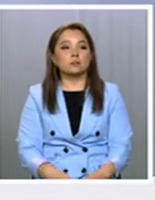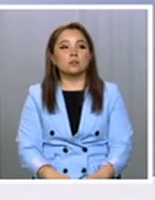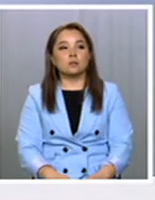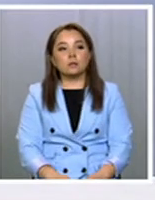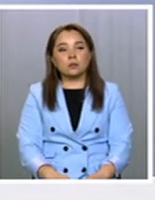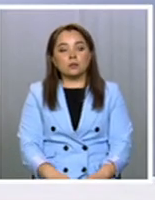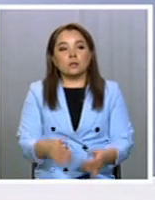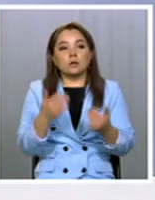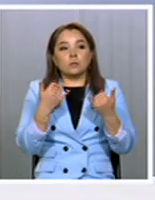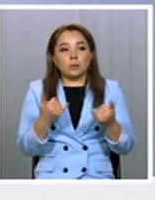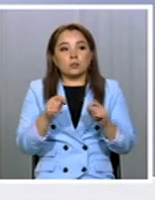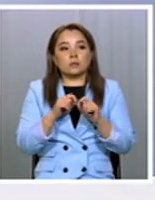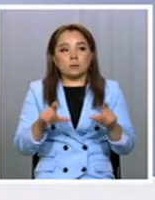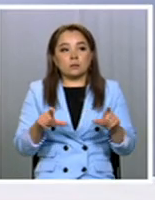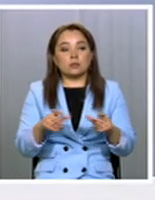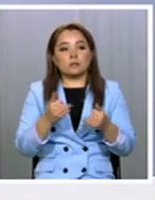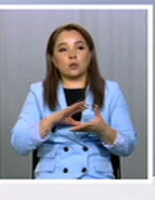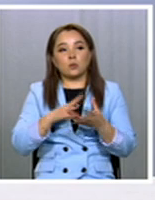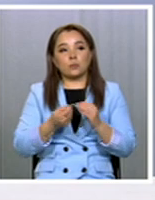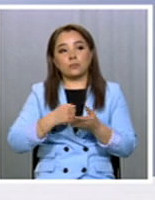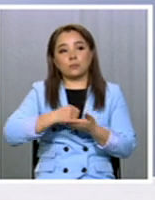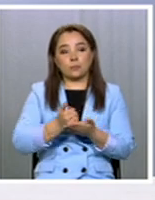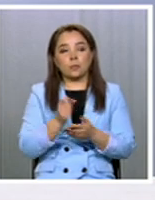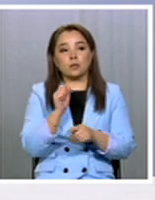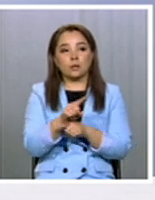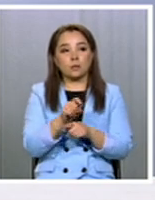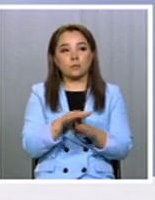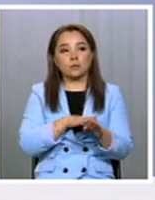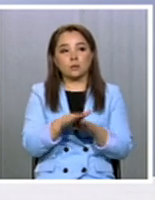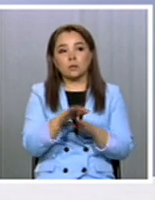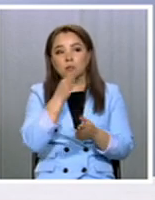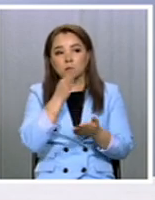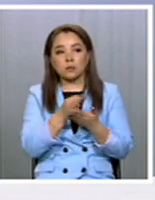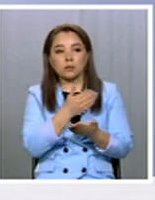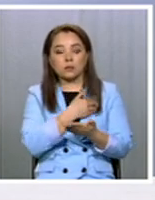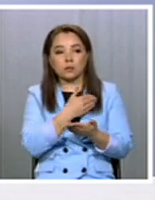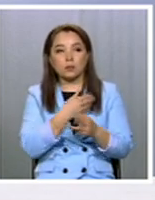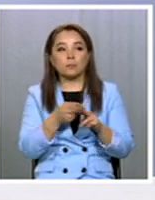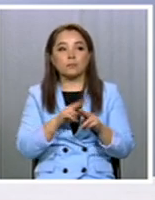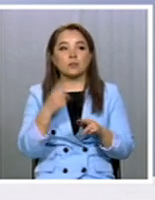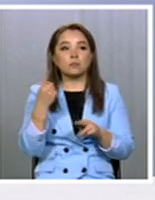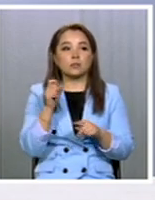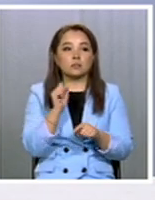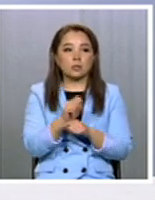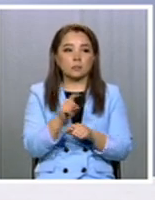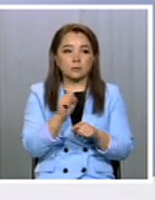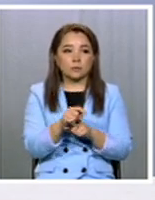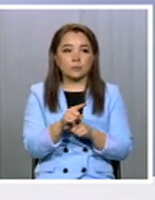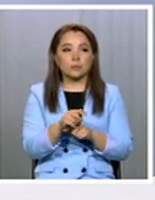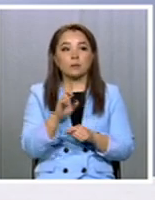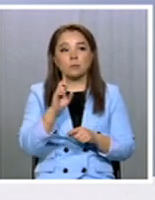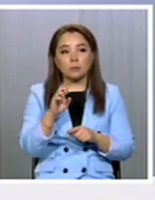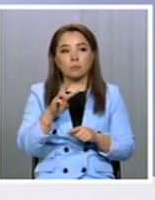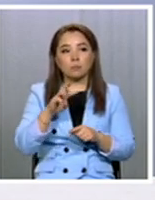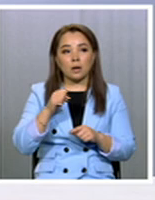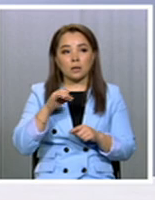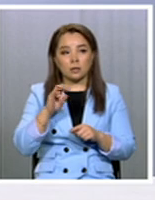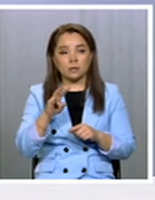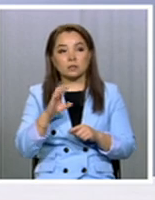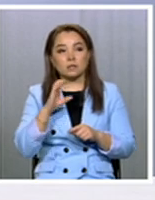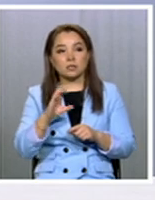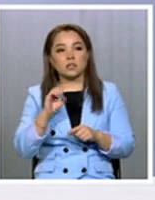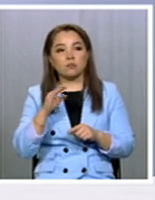Оқушылар, бүгінгі сабағымызды қорытындылай келе тапсырмалар бөліміне көшсек. Бірінші тапсырма. Бейімбет Майлин мен